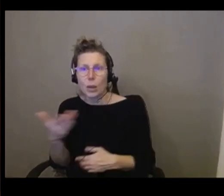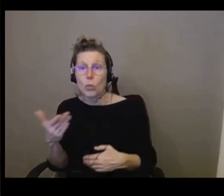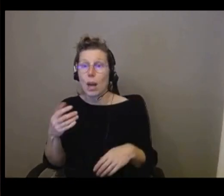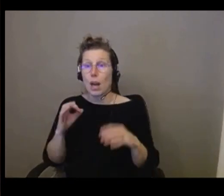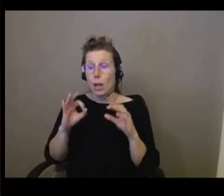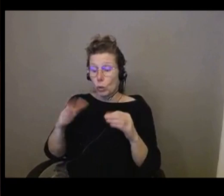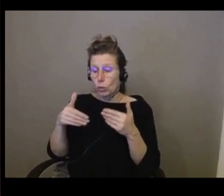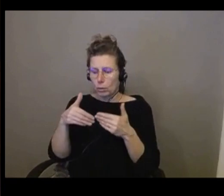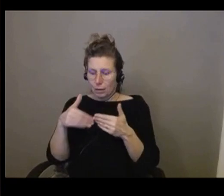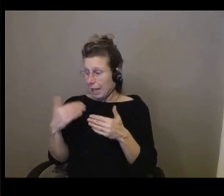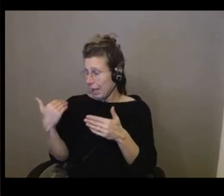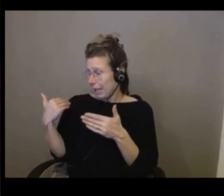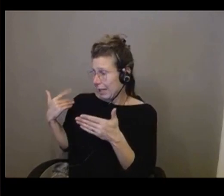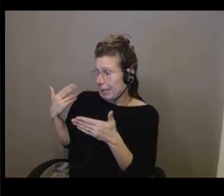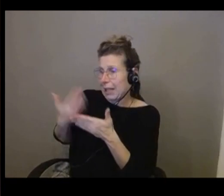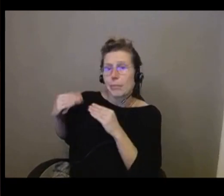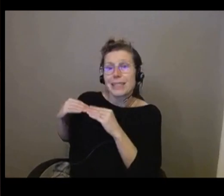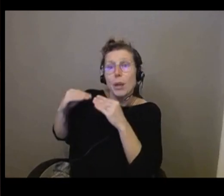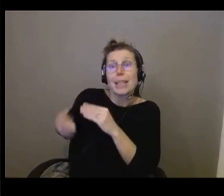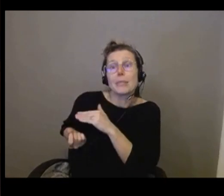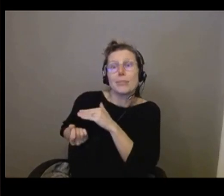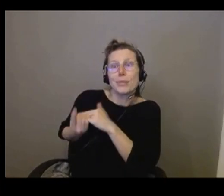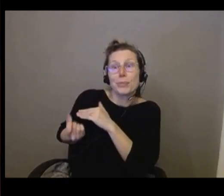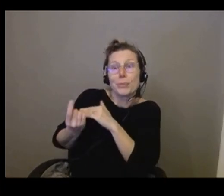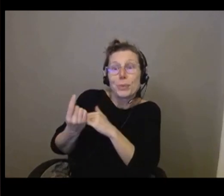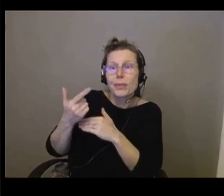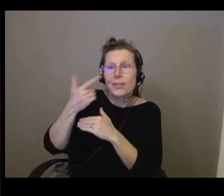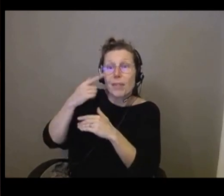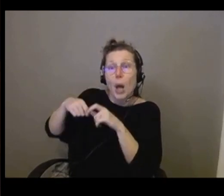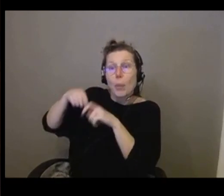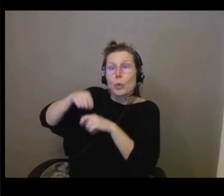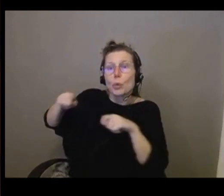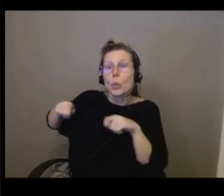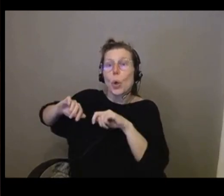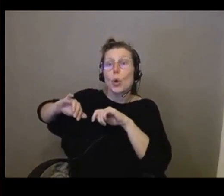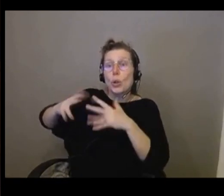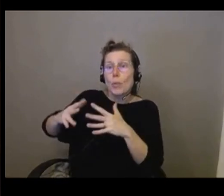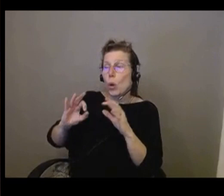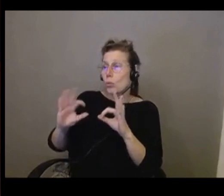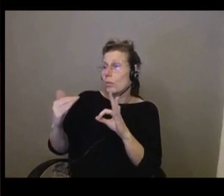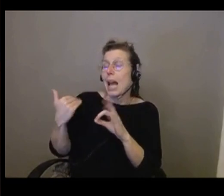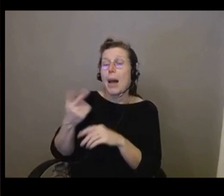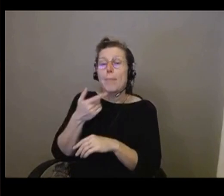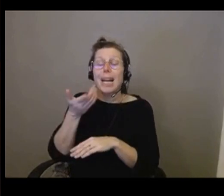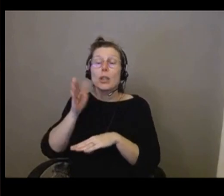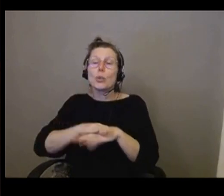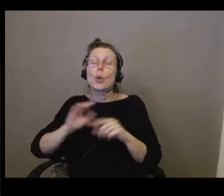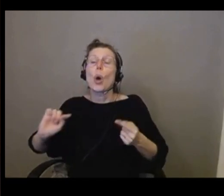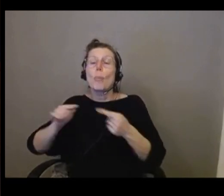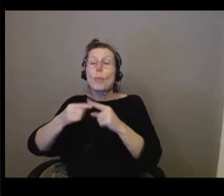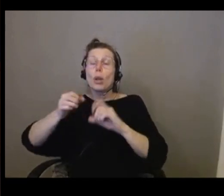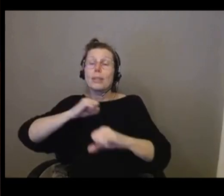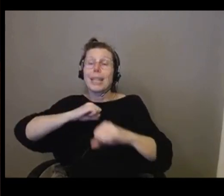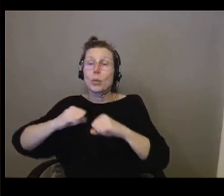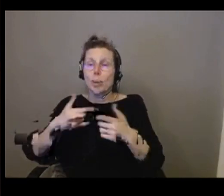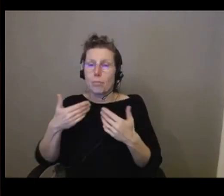place. Laureline Serriès, vous parlez tout à l'heure d'un plan d'action. 8 mois après, on est capable de faire le bilan des actions qu'on a mises en place parce que justement,